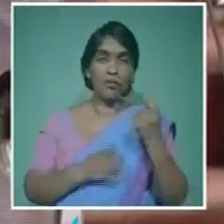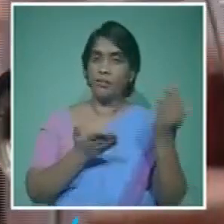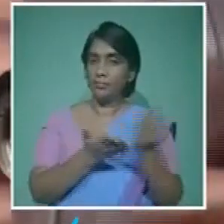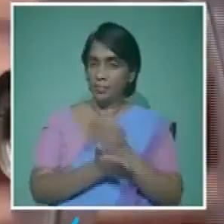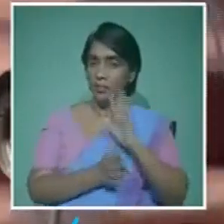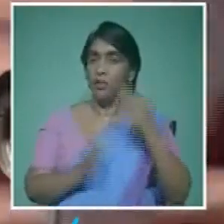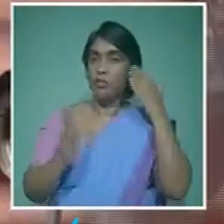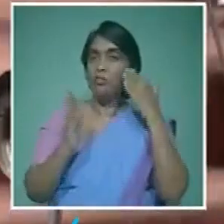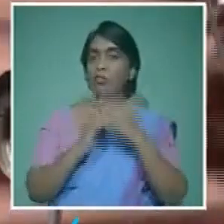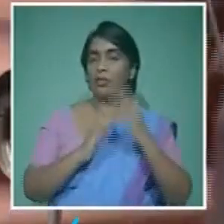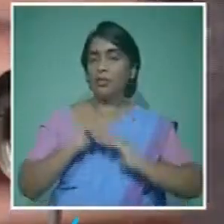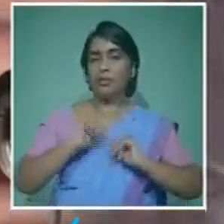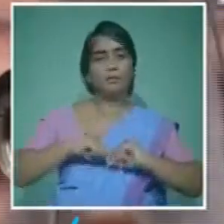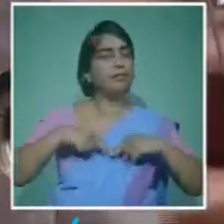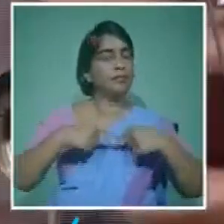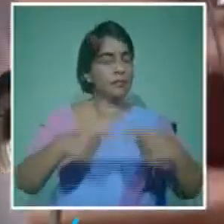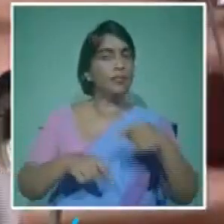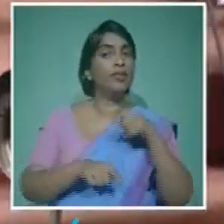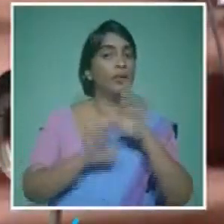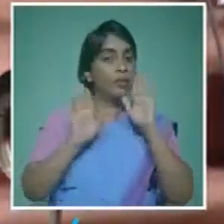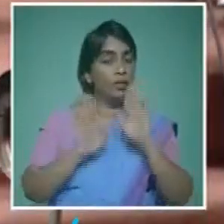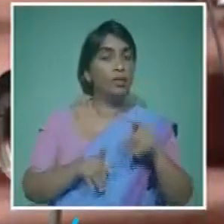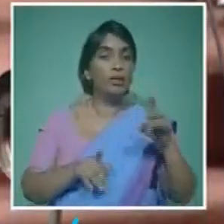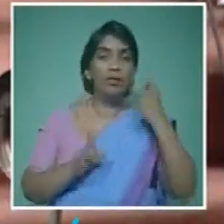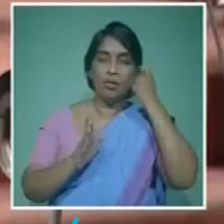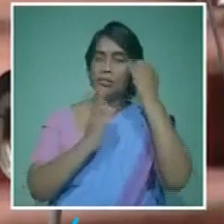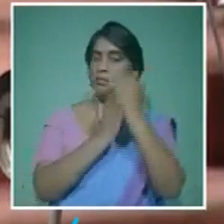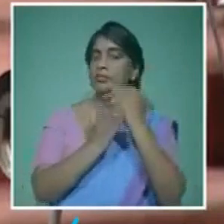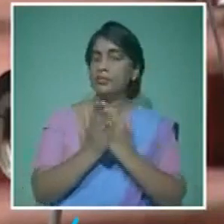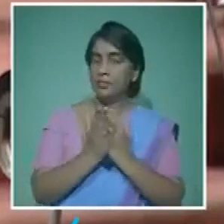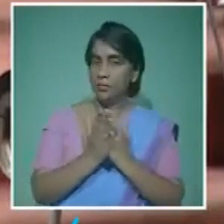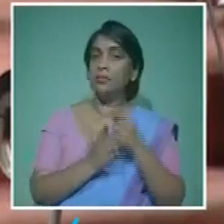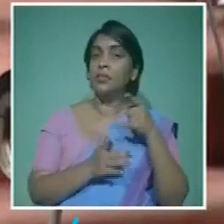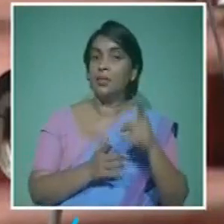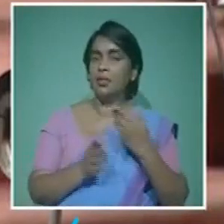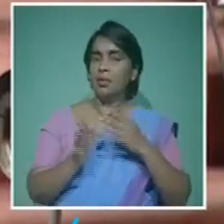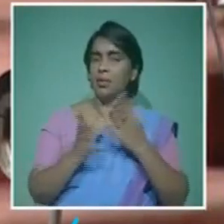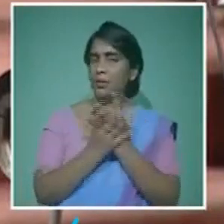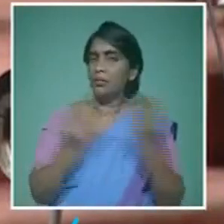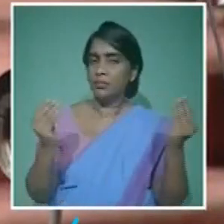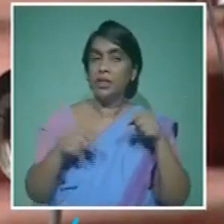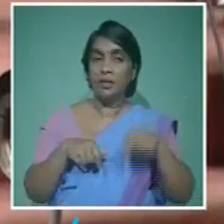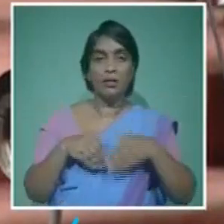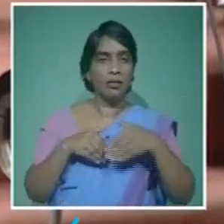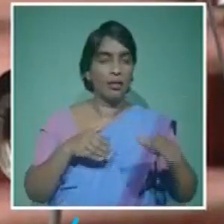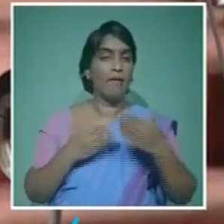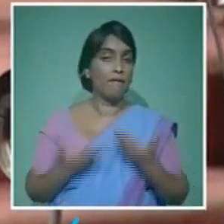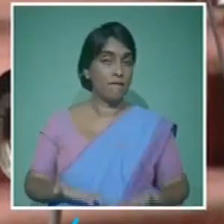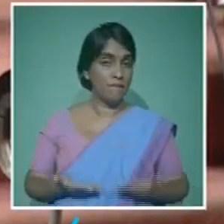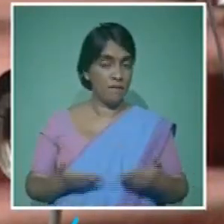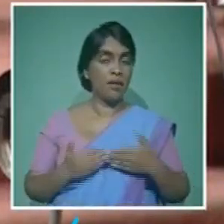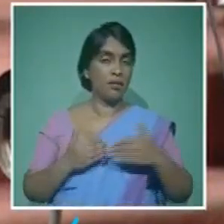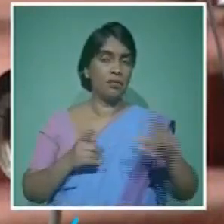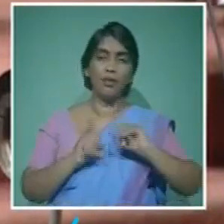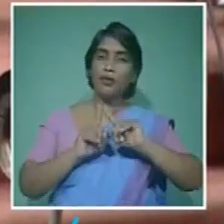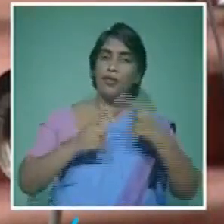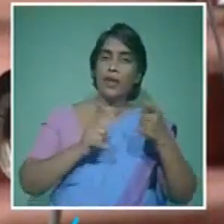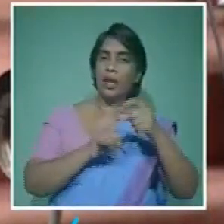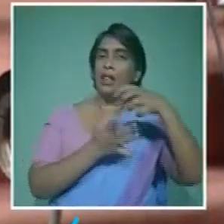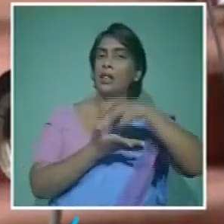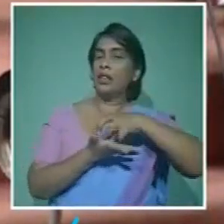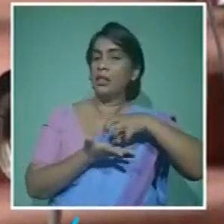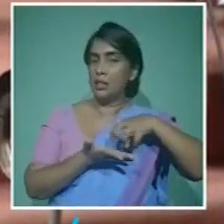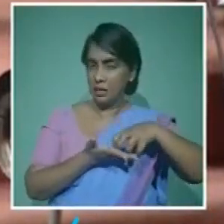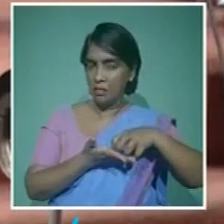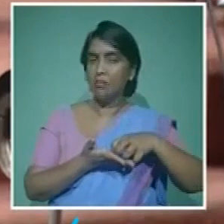100 மில்லியன் ரூபாய். அந்த திட்டம் இன்று ரத்து செய்யப்பட்டு அதை வேறு மாவட்டத்துக்கு மாற்றுகின்ற